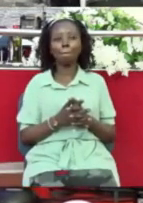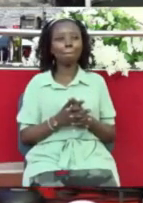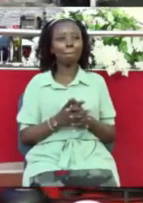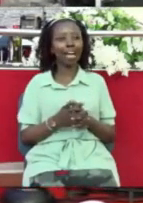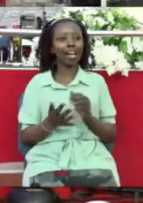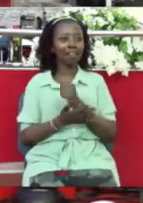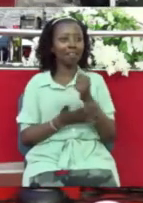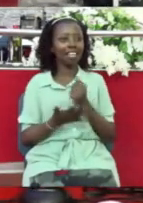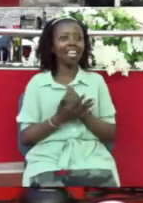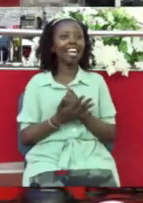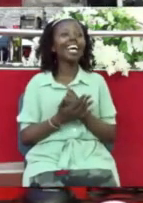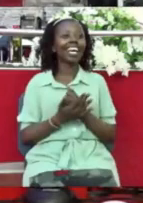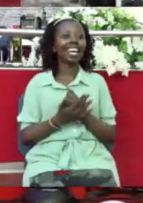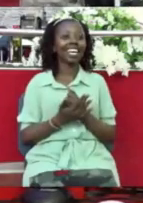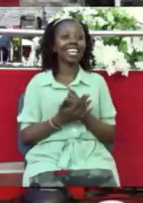Amen.